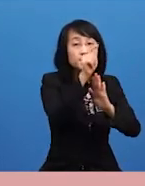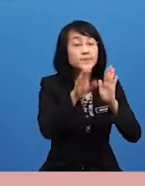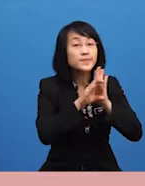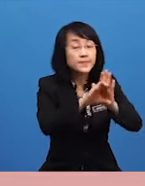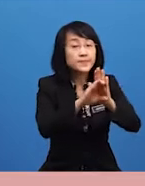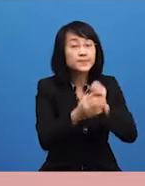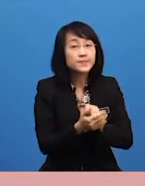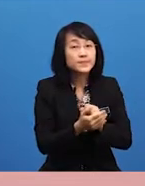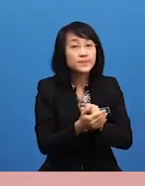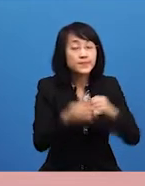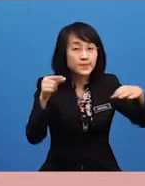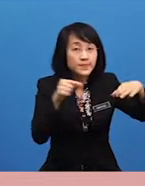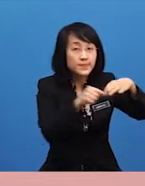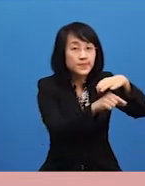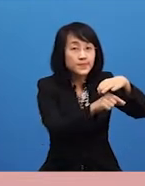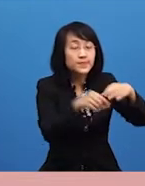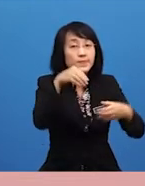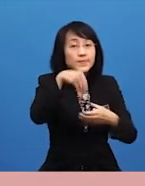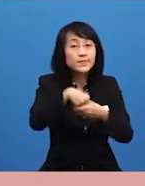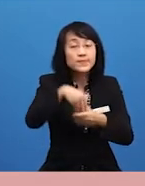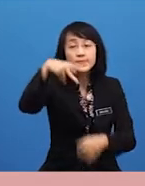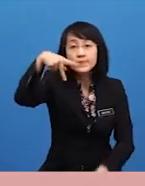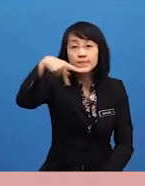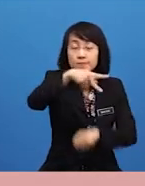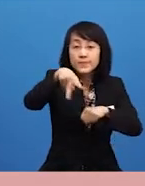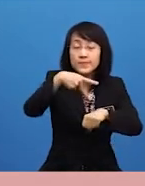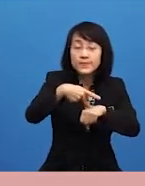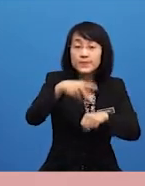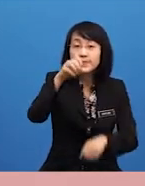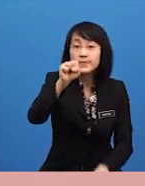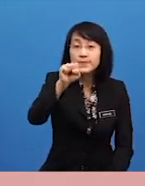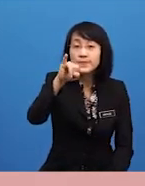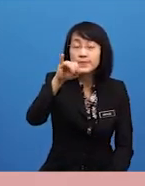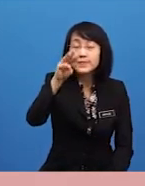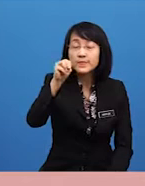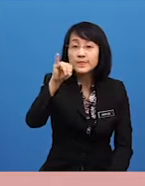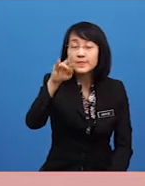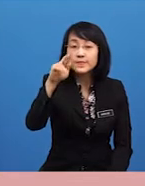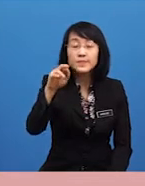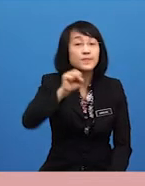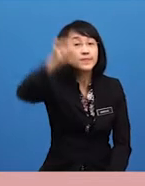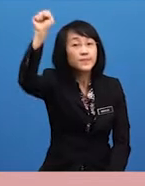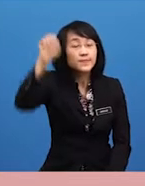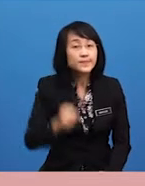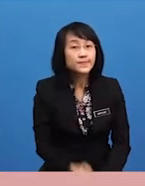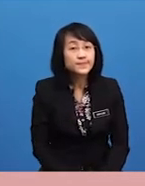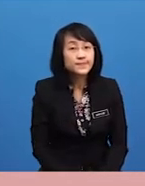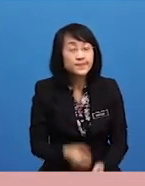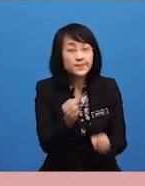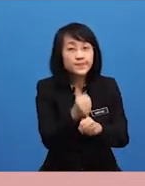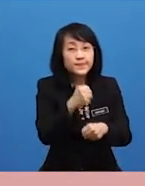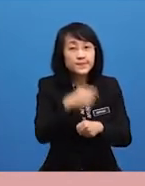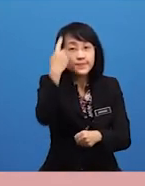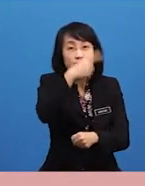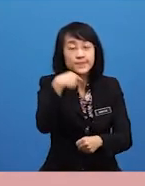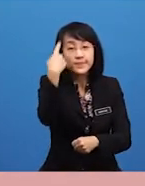Contohnya, gua di Pulau Siamil, Sabah. Bentuk muka bumi yang seterusnya pula ialah